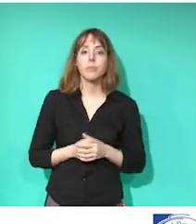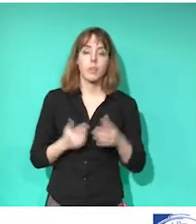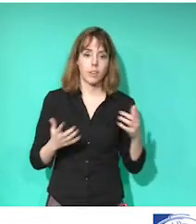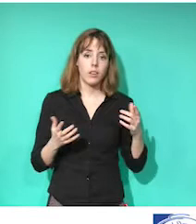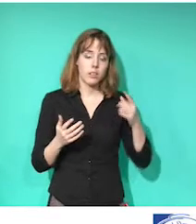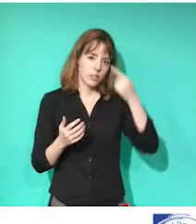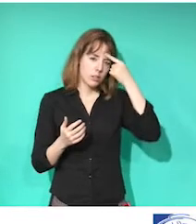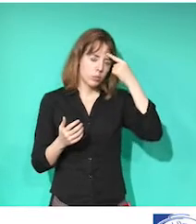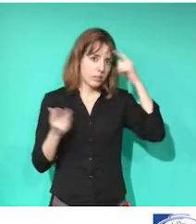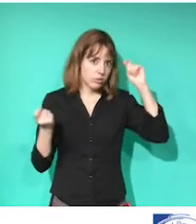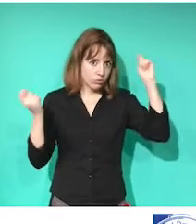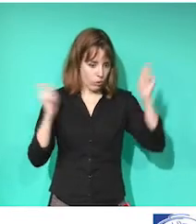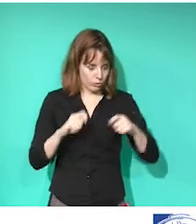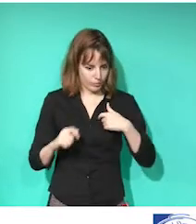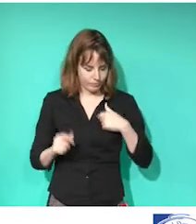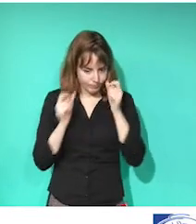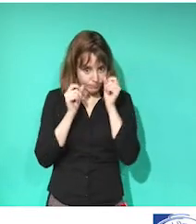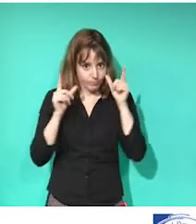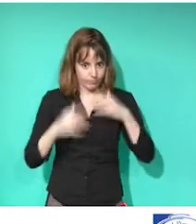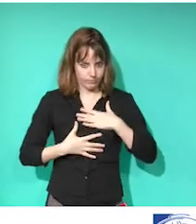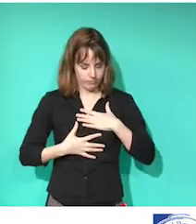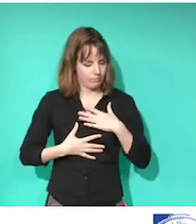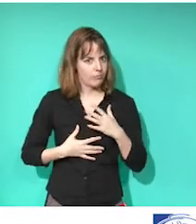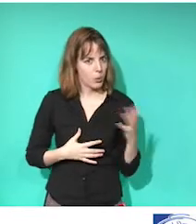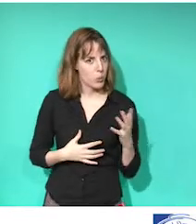moi, ce qui m'a frappée, c'est que